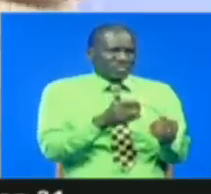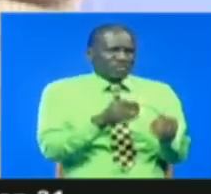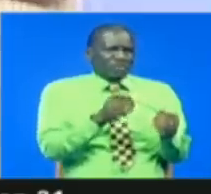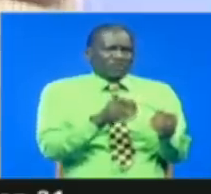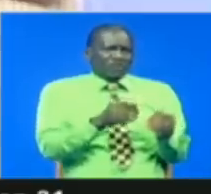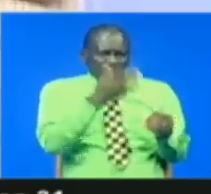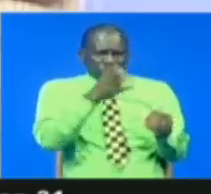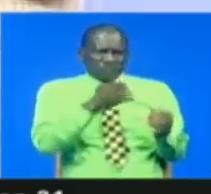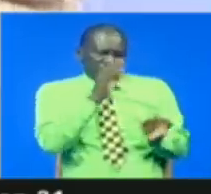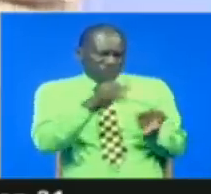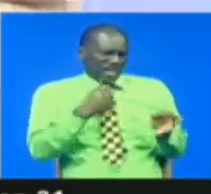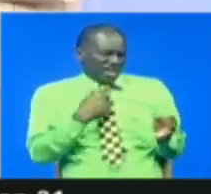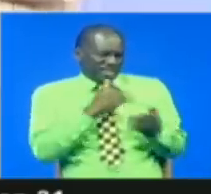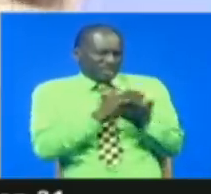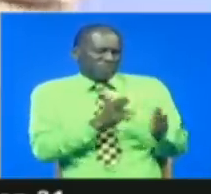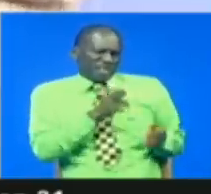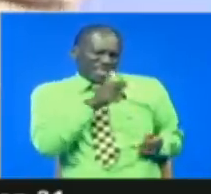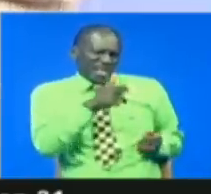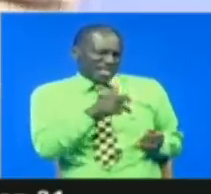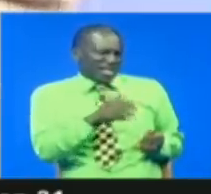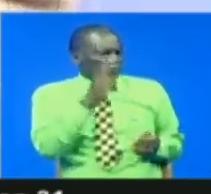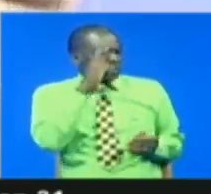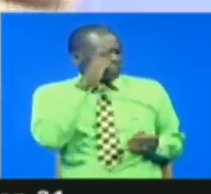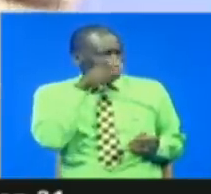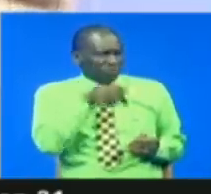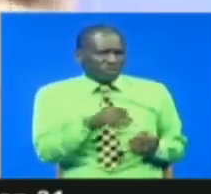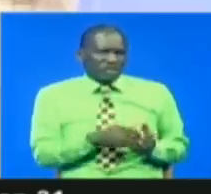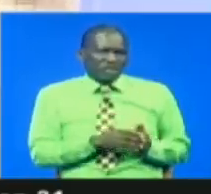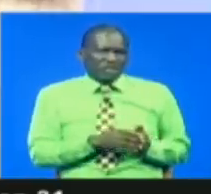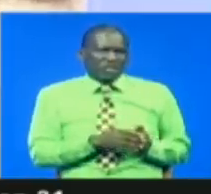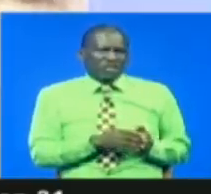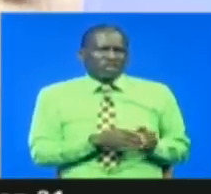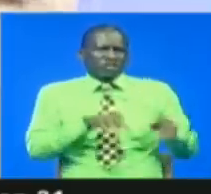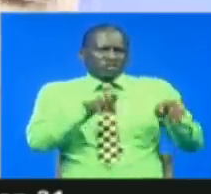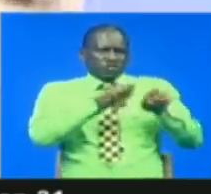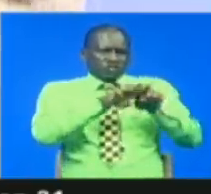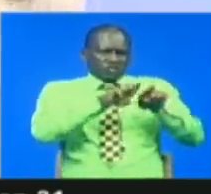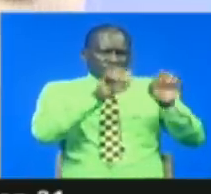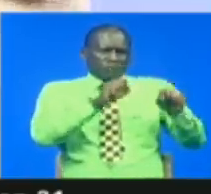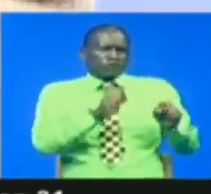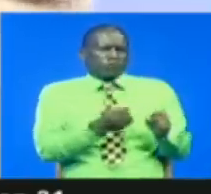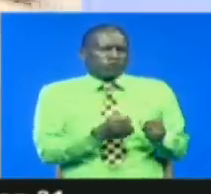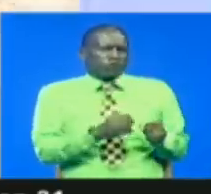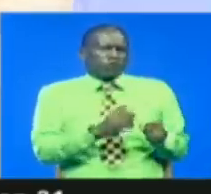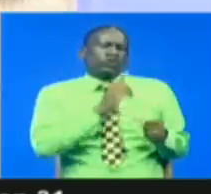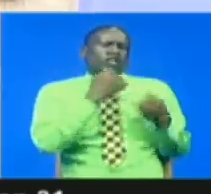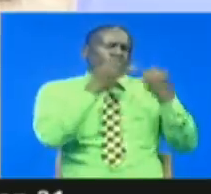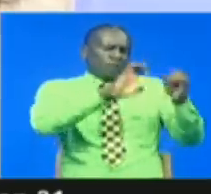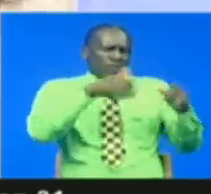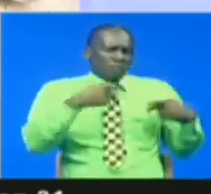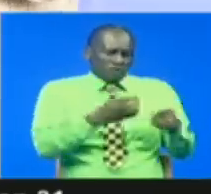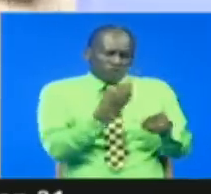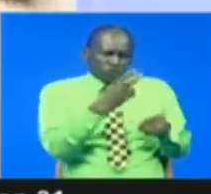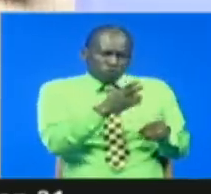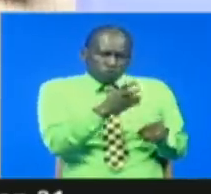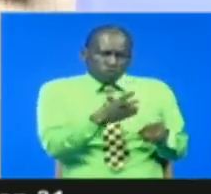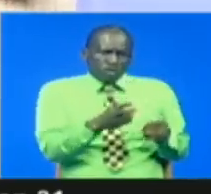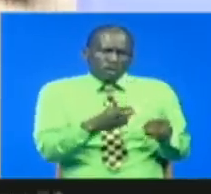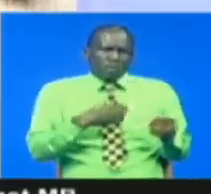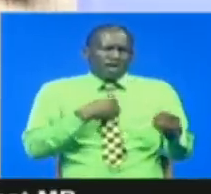kama gani hivi, singepita. Ningeshuku. Na hata ungereza alama. Hata ningereza alama nikimbia, lakini sikujua. Hata nashukuru Mungu